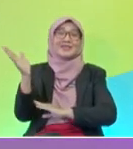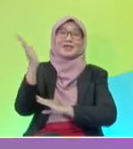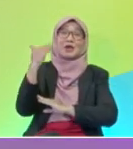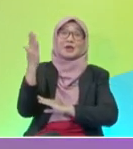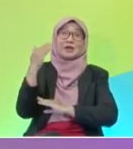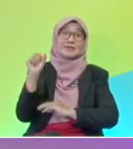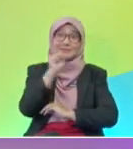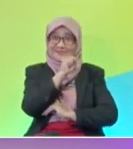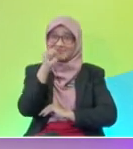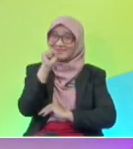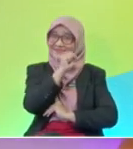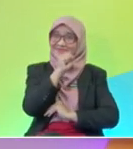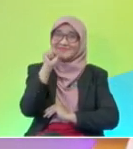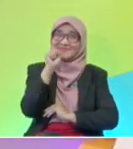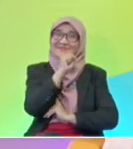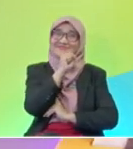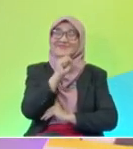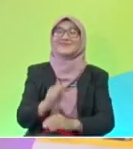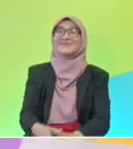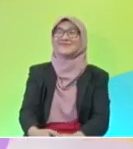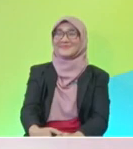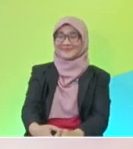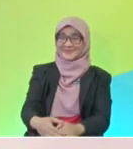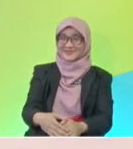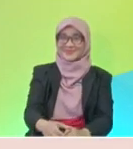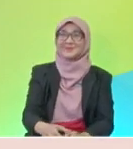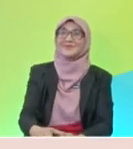kita nyanyi bijak mengurus